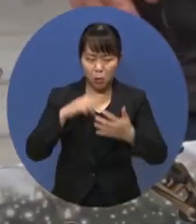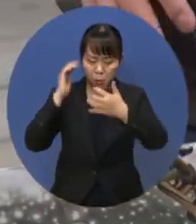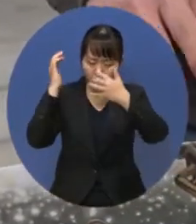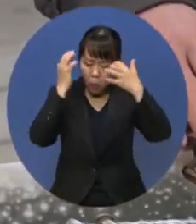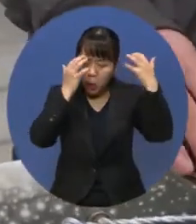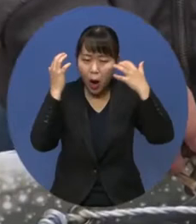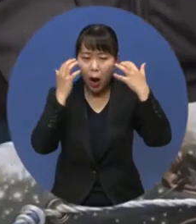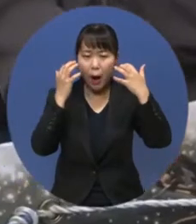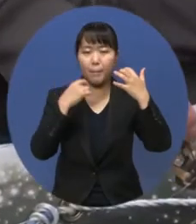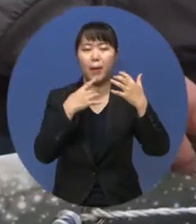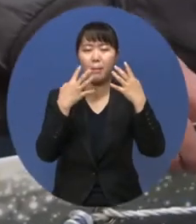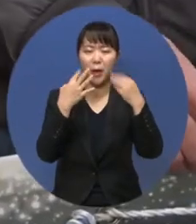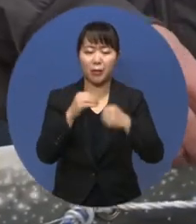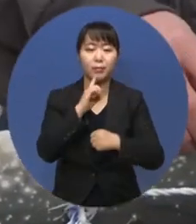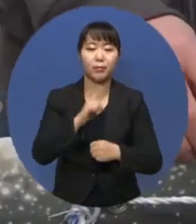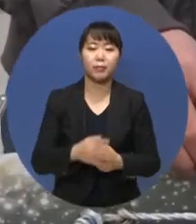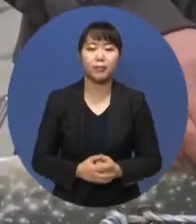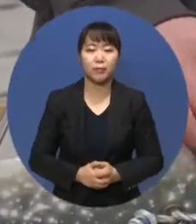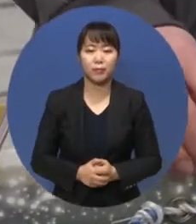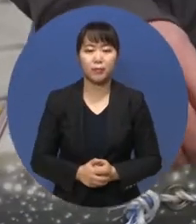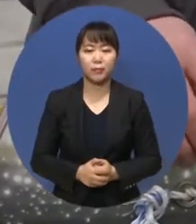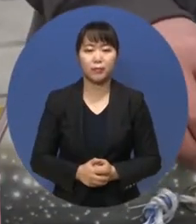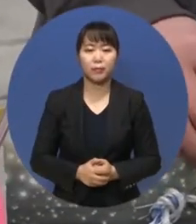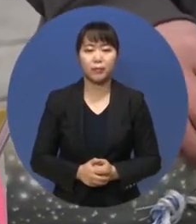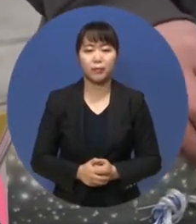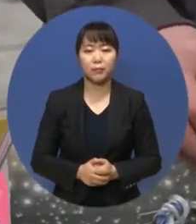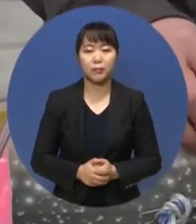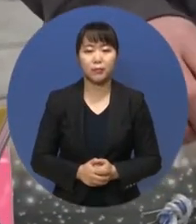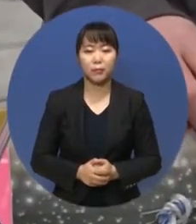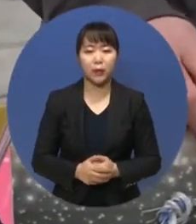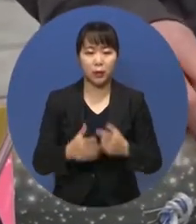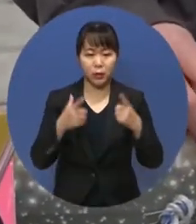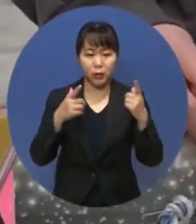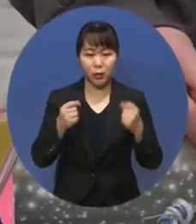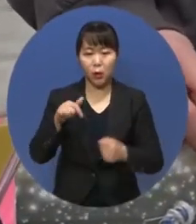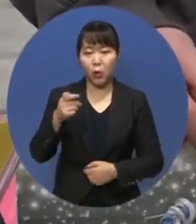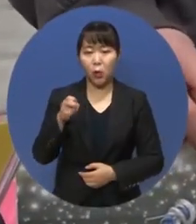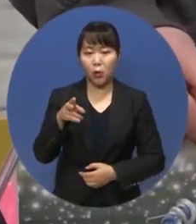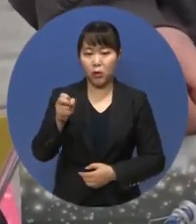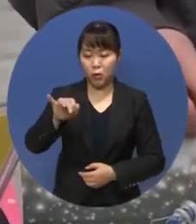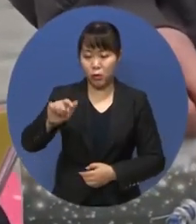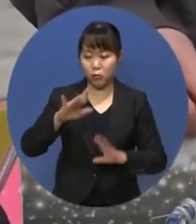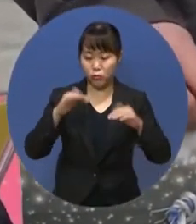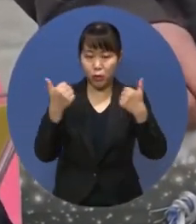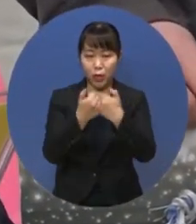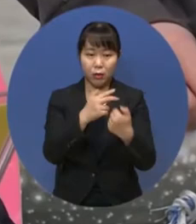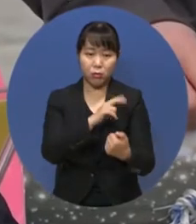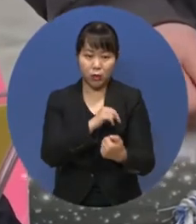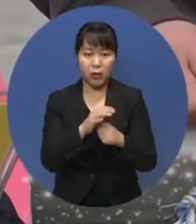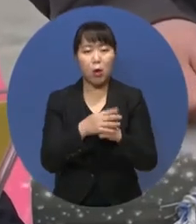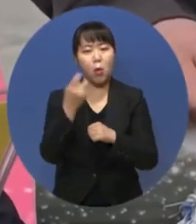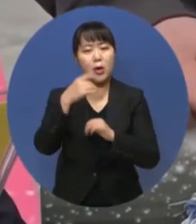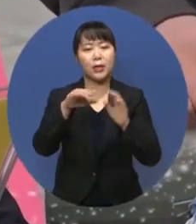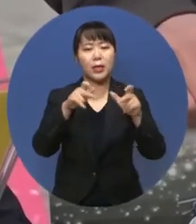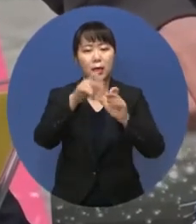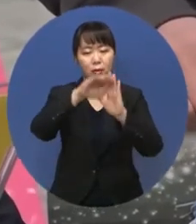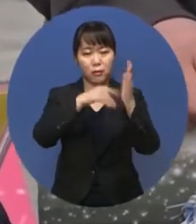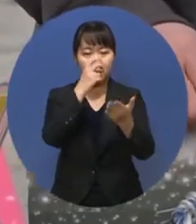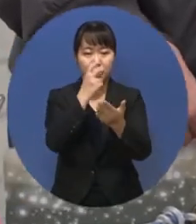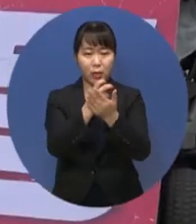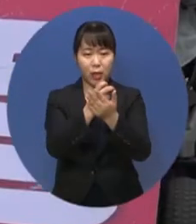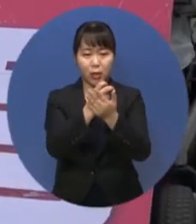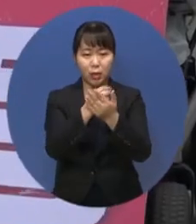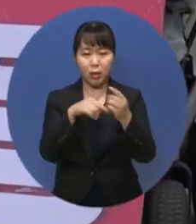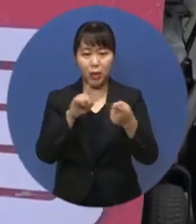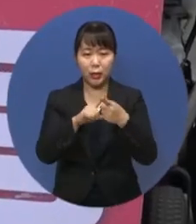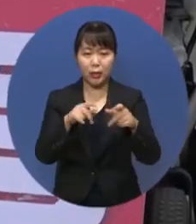혼란만 가중시켰다는 지적을 받고 있습니다. 이에 따라 고영인 국회의원은 기존 장애 등급제에 기반한 장애